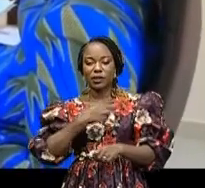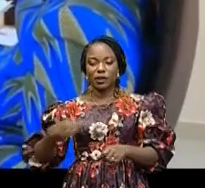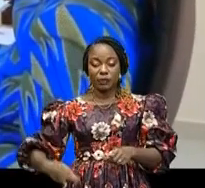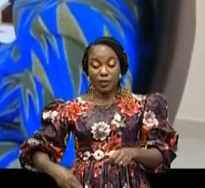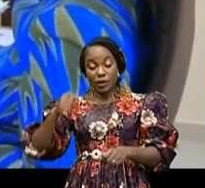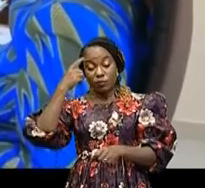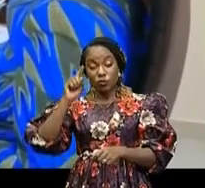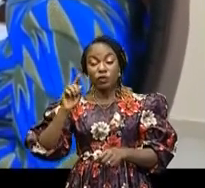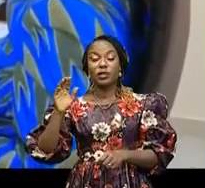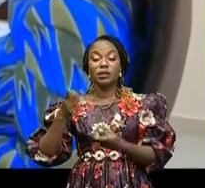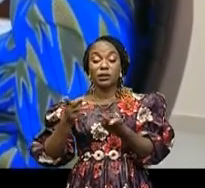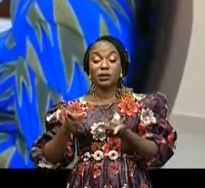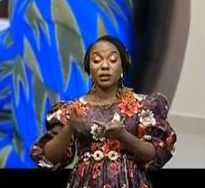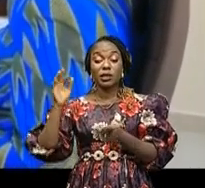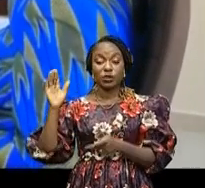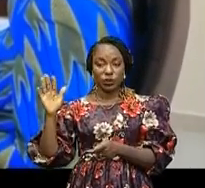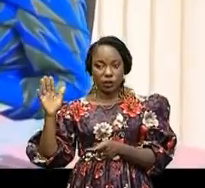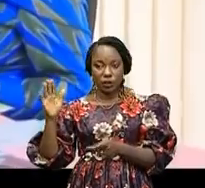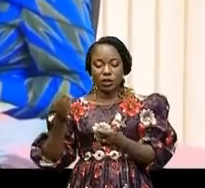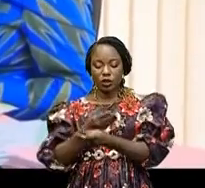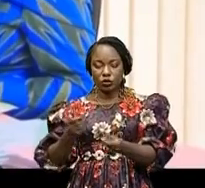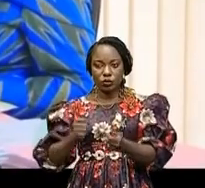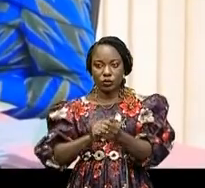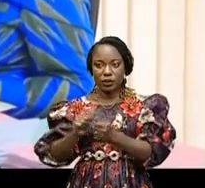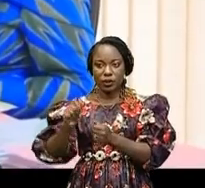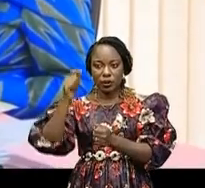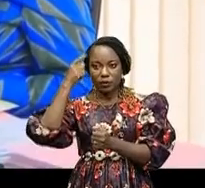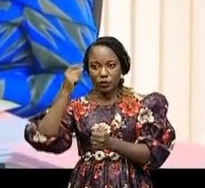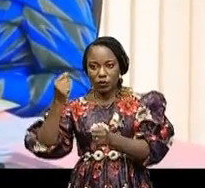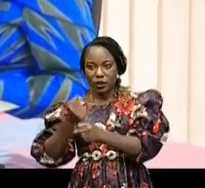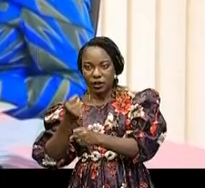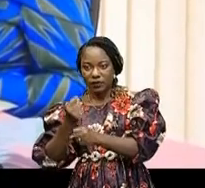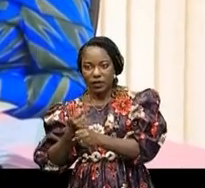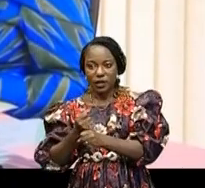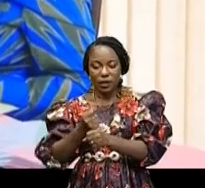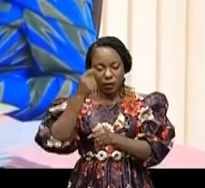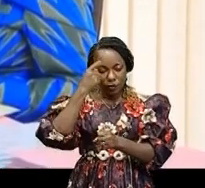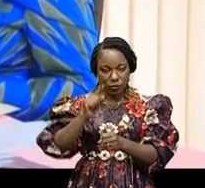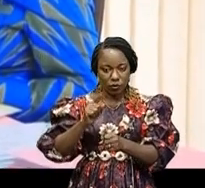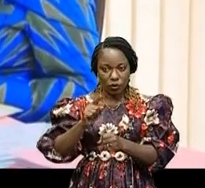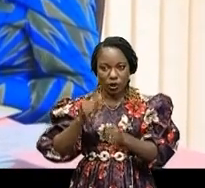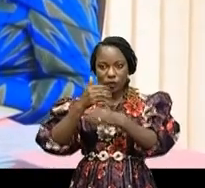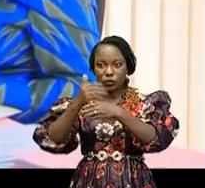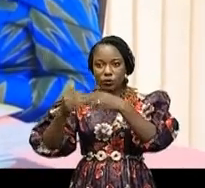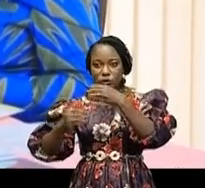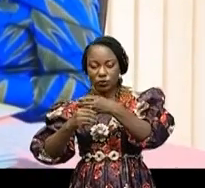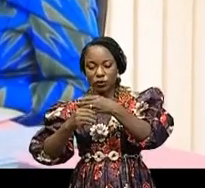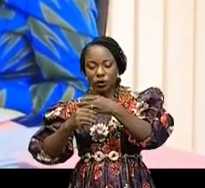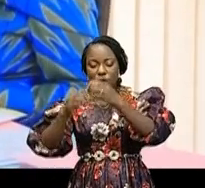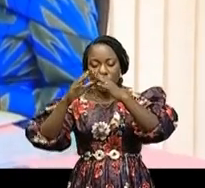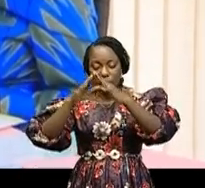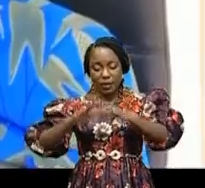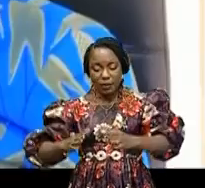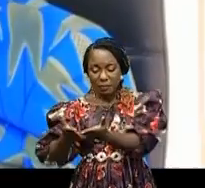Kinshasa, les solutions passent notamment par le redimensionnement du système de drainage, la construction d'ouvrages